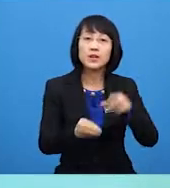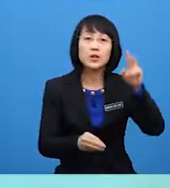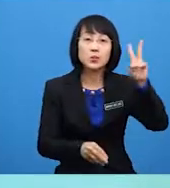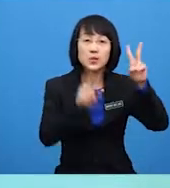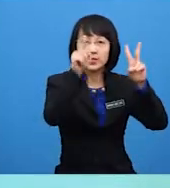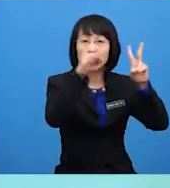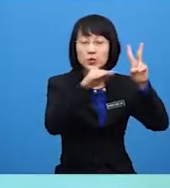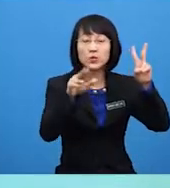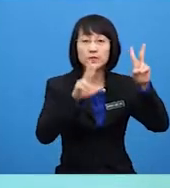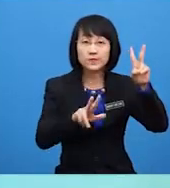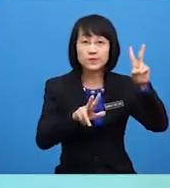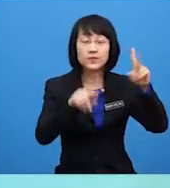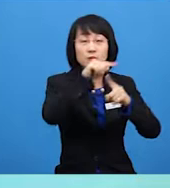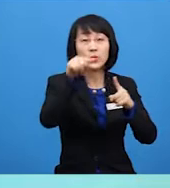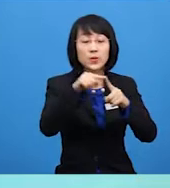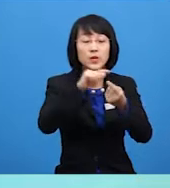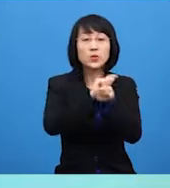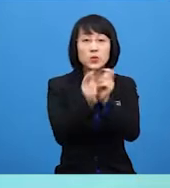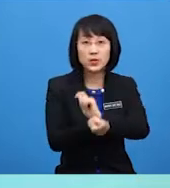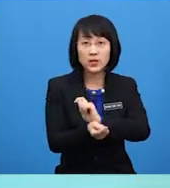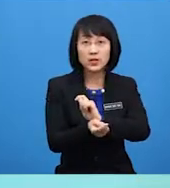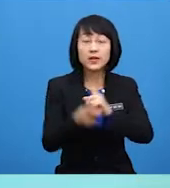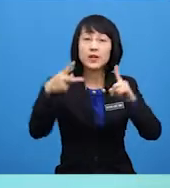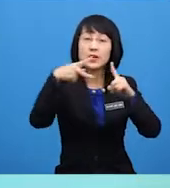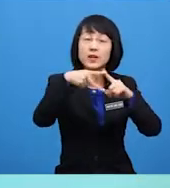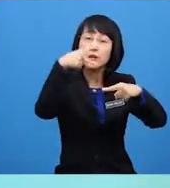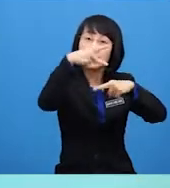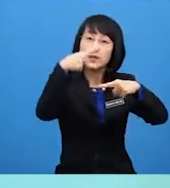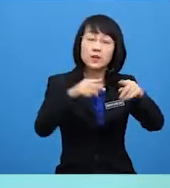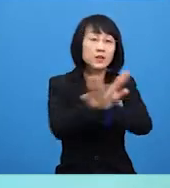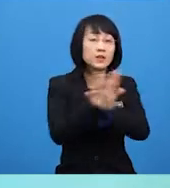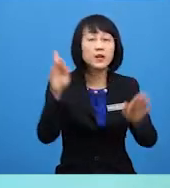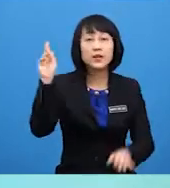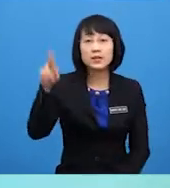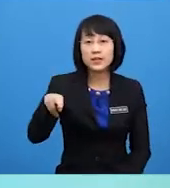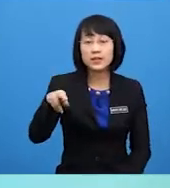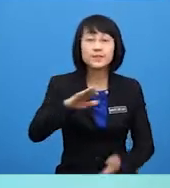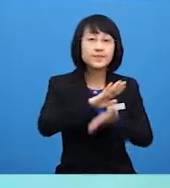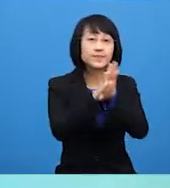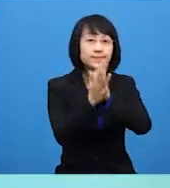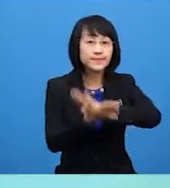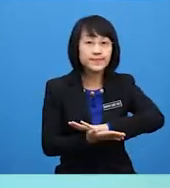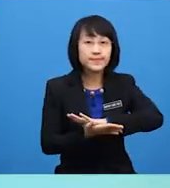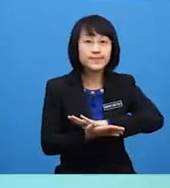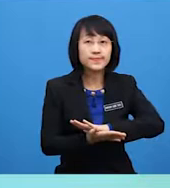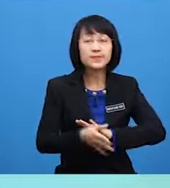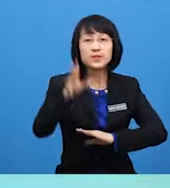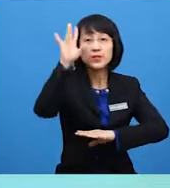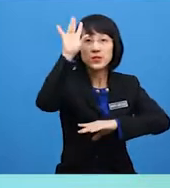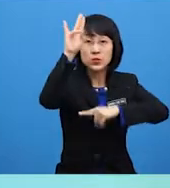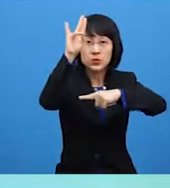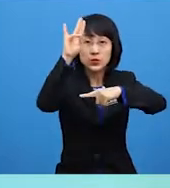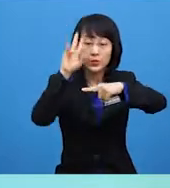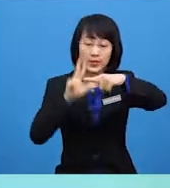2/1/3 apabila ditukarkan kepada pecahan tidak wajar menjadi 7/3.